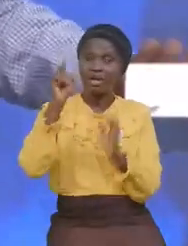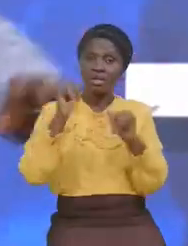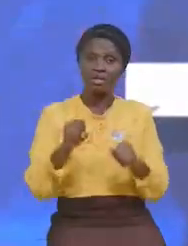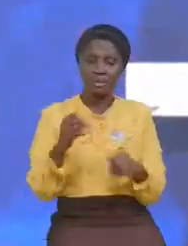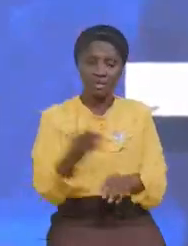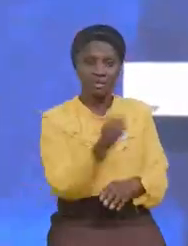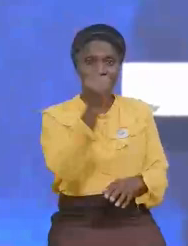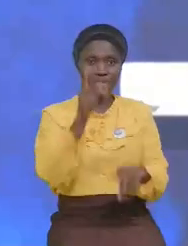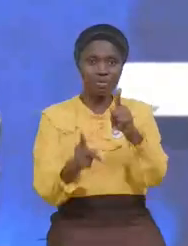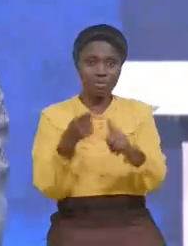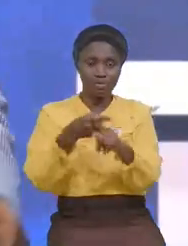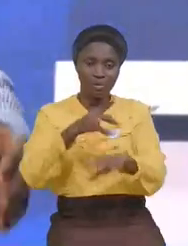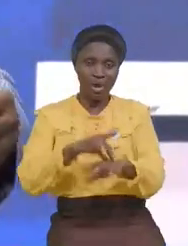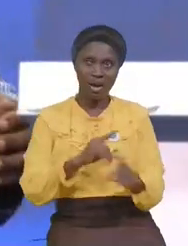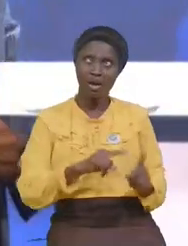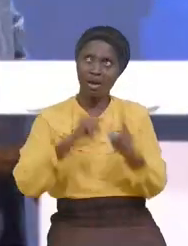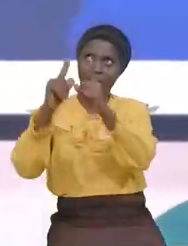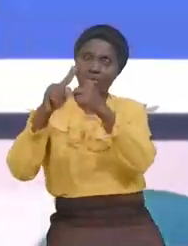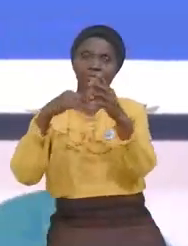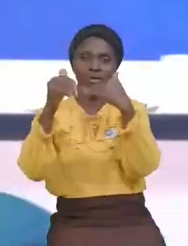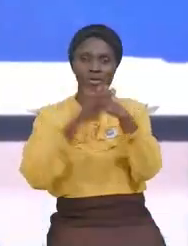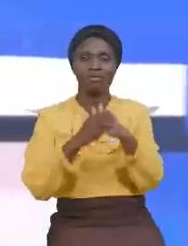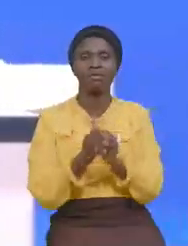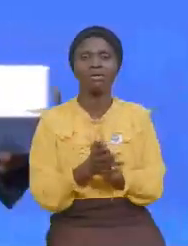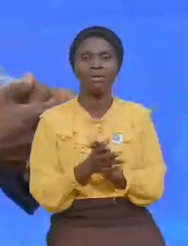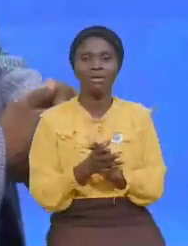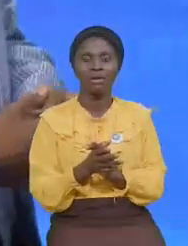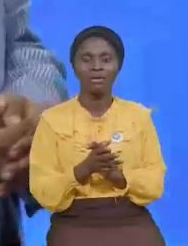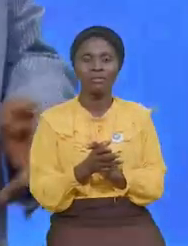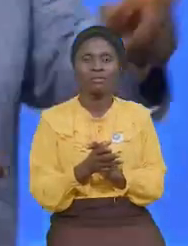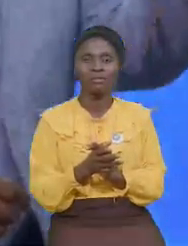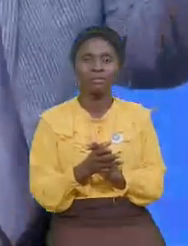il est venu sur la terre afin d'emporter les gens de la terre au ciel.